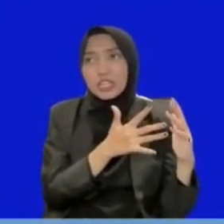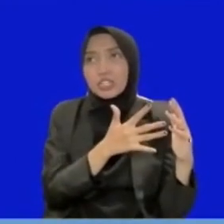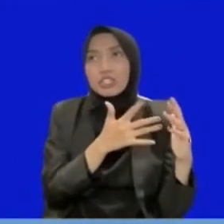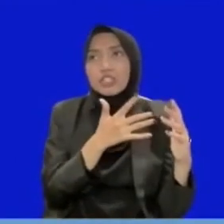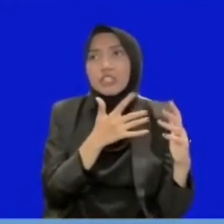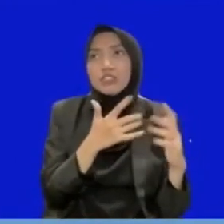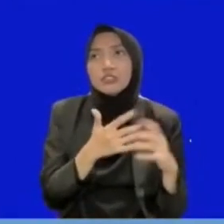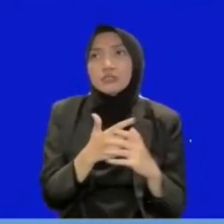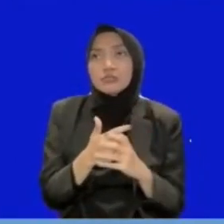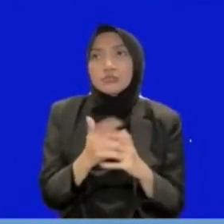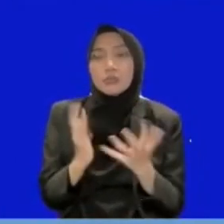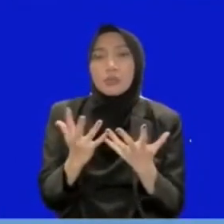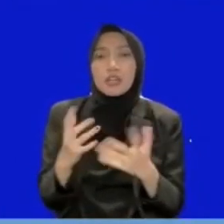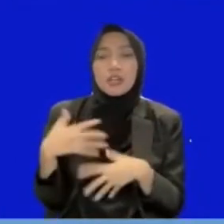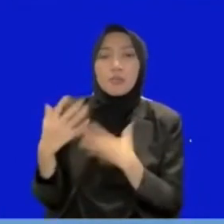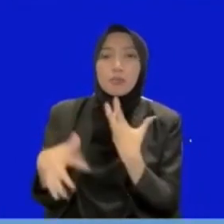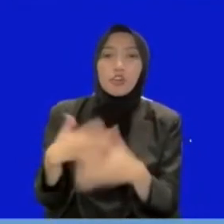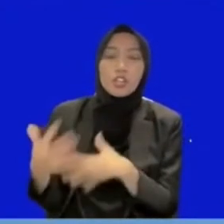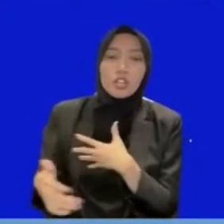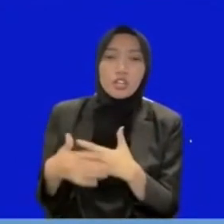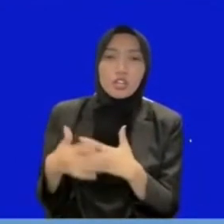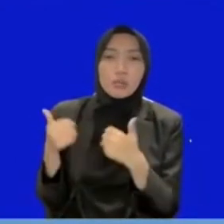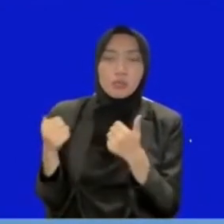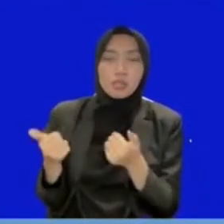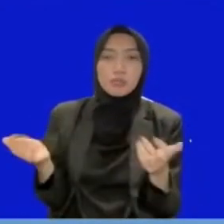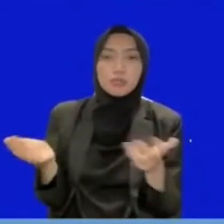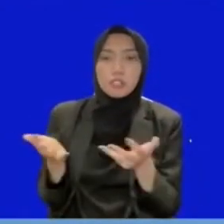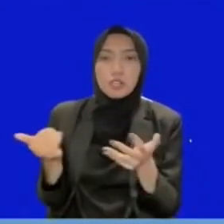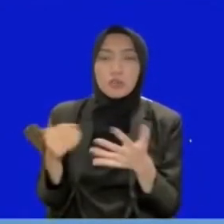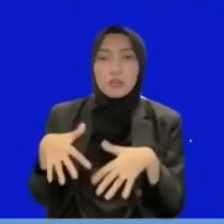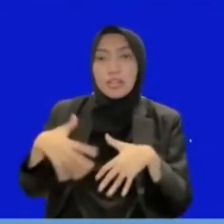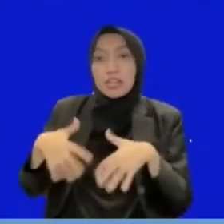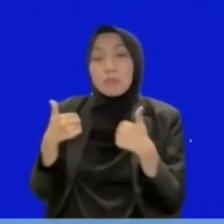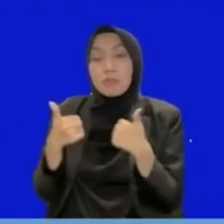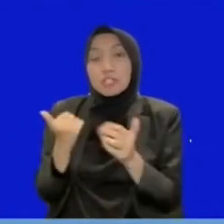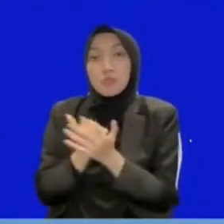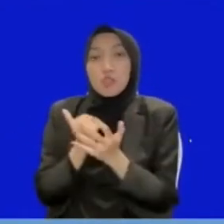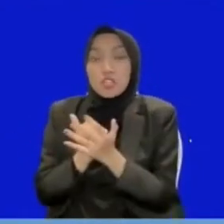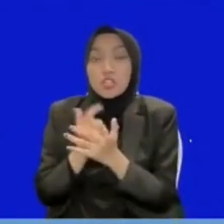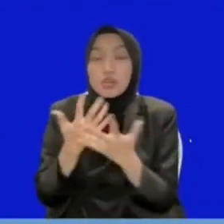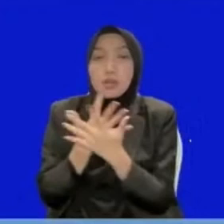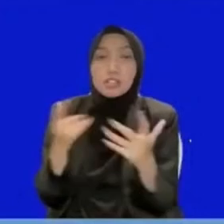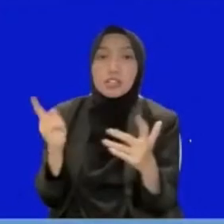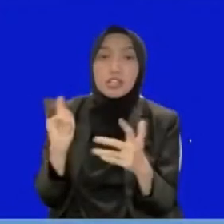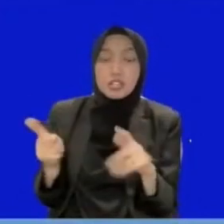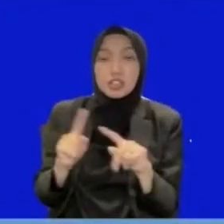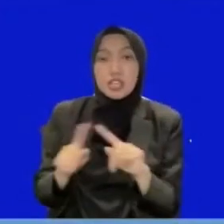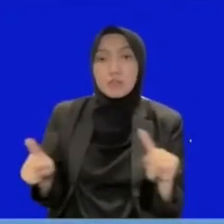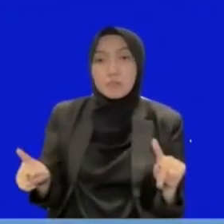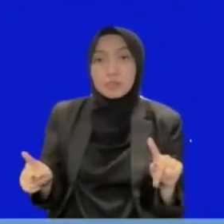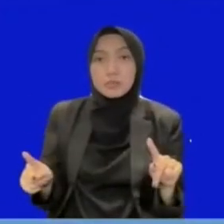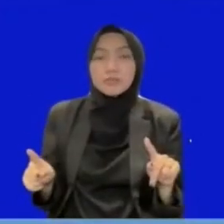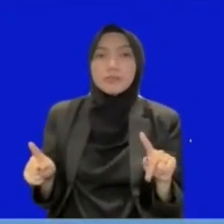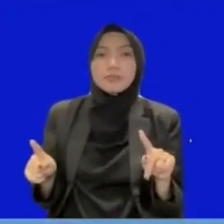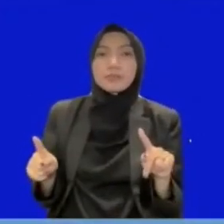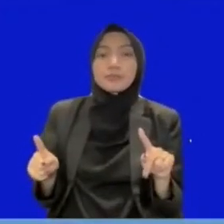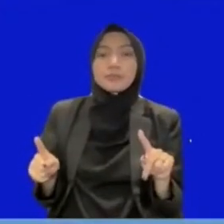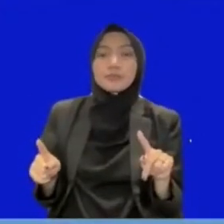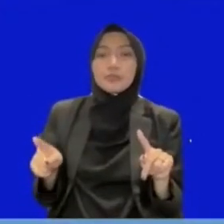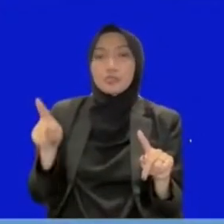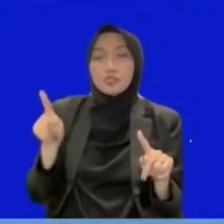sampah, kemudian bagaimana pengelolaan yang baik. Sebenarnya sudah ada praktik-praktik baik dalam masyarakat, namun ya